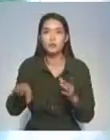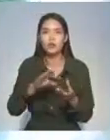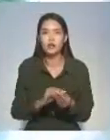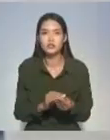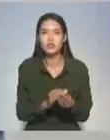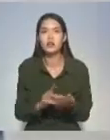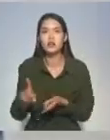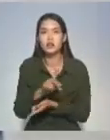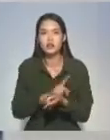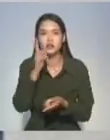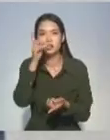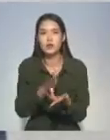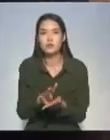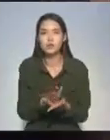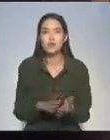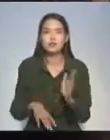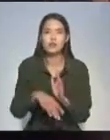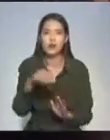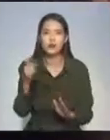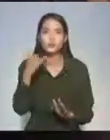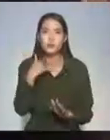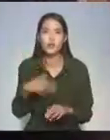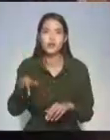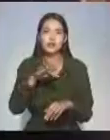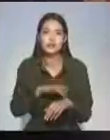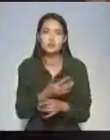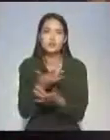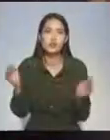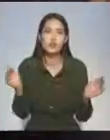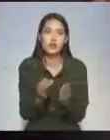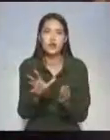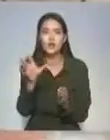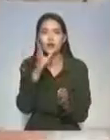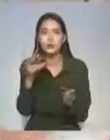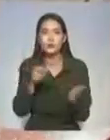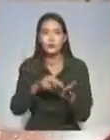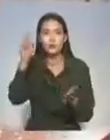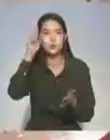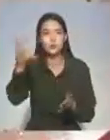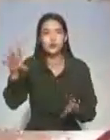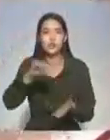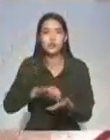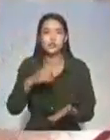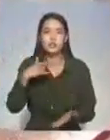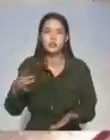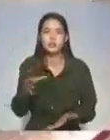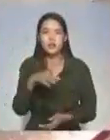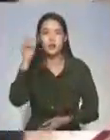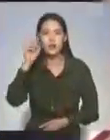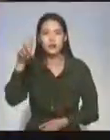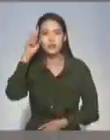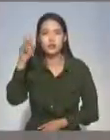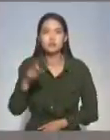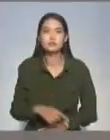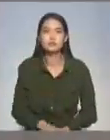целом, кардинальные политические реформы, проведенные в нашей стране за столь короткий период, стали уникальным явлением в нашем регионе, отметил